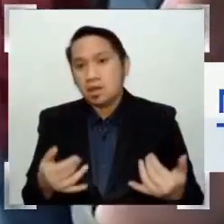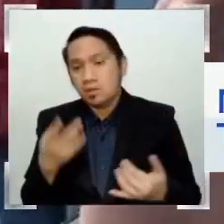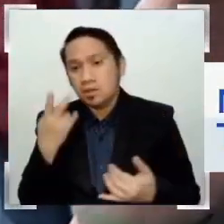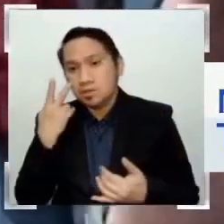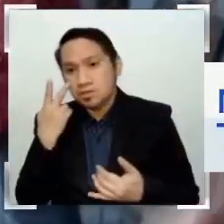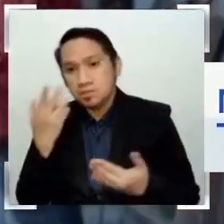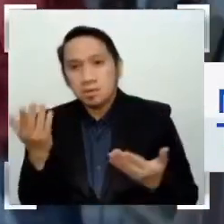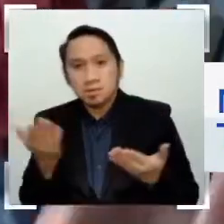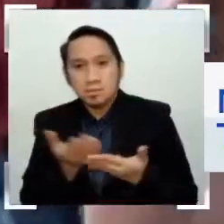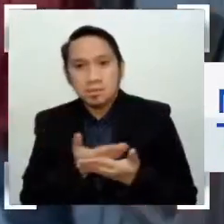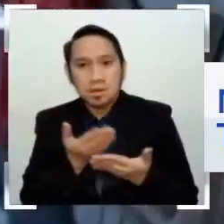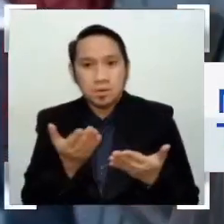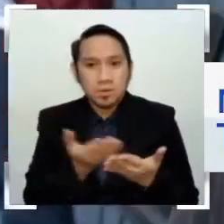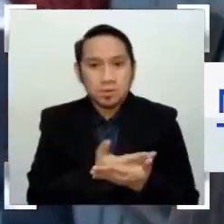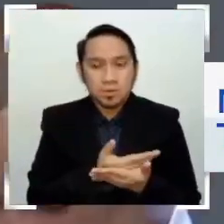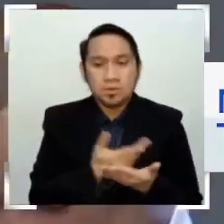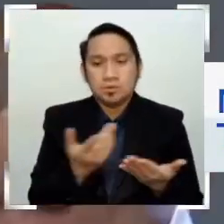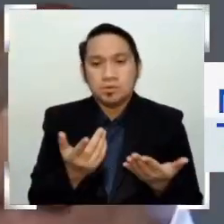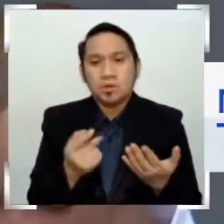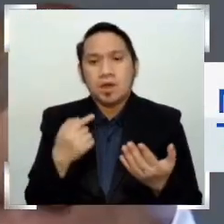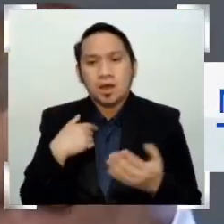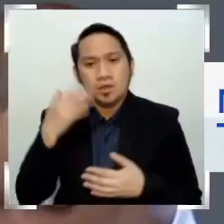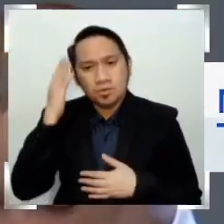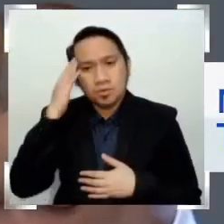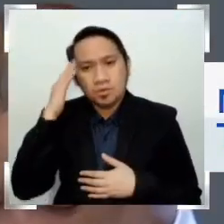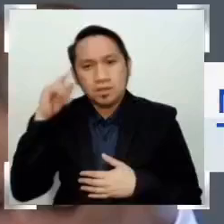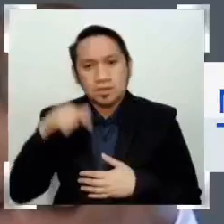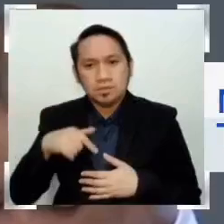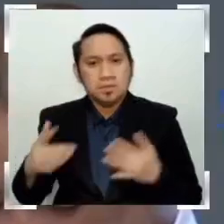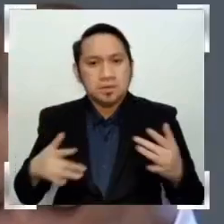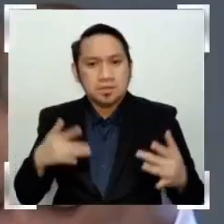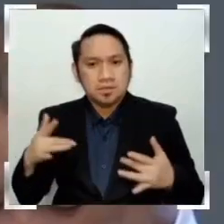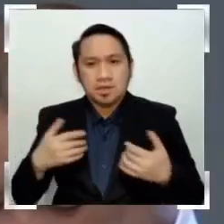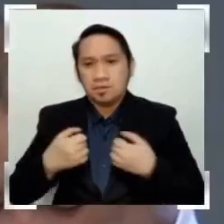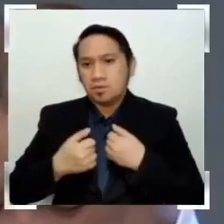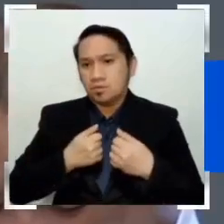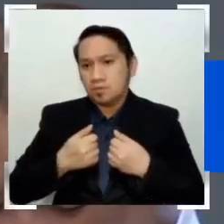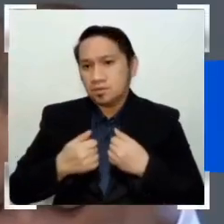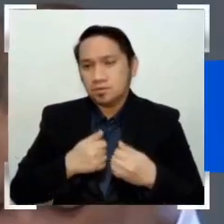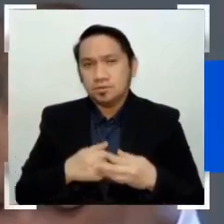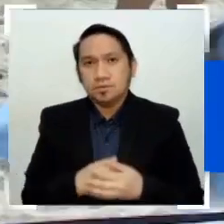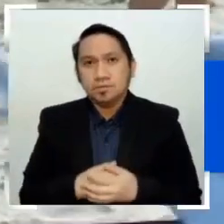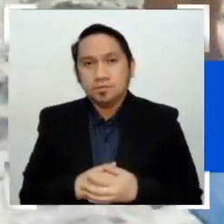be an exciting tournament. We are becoming the